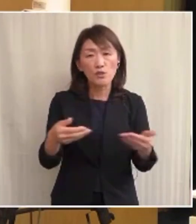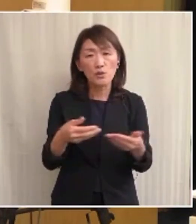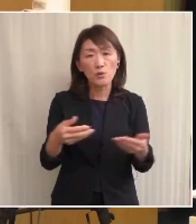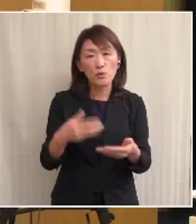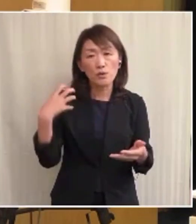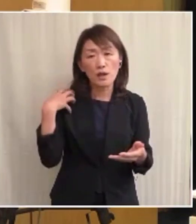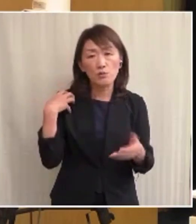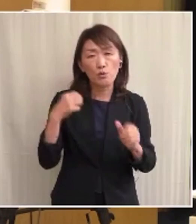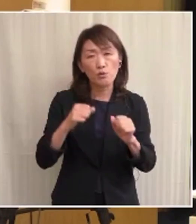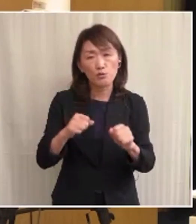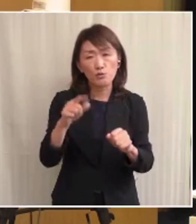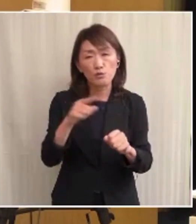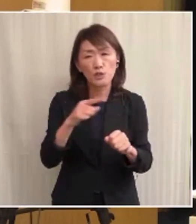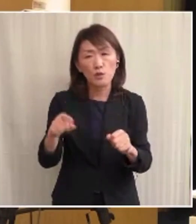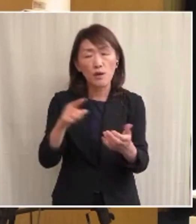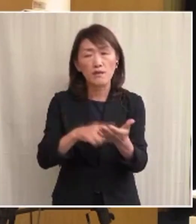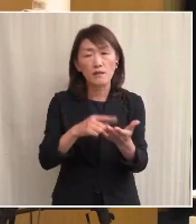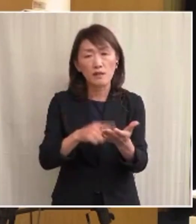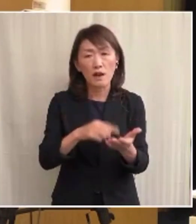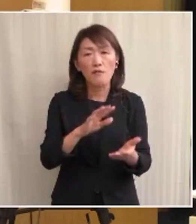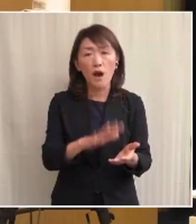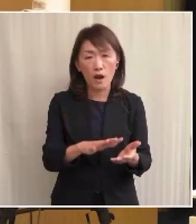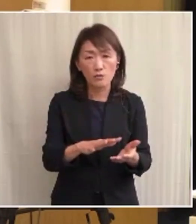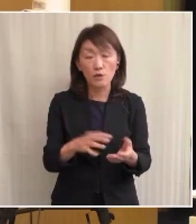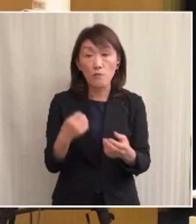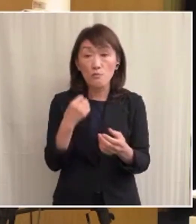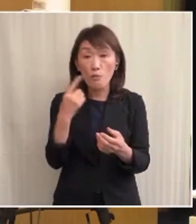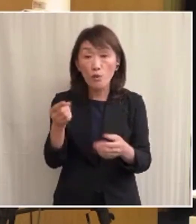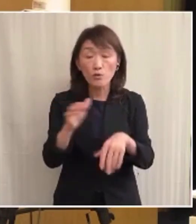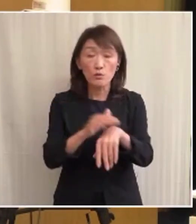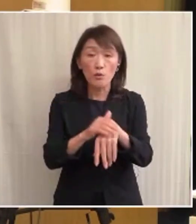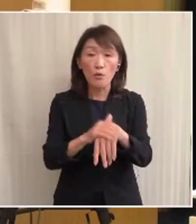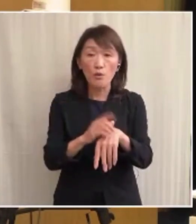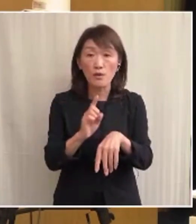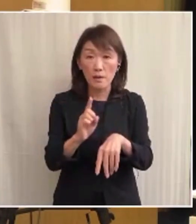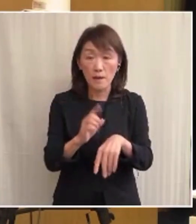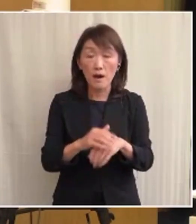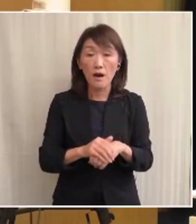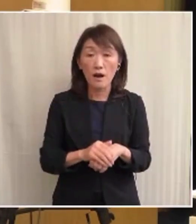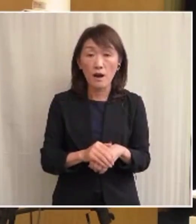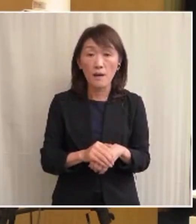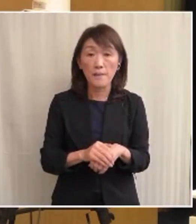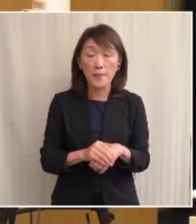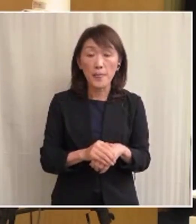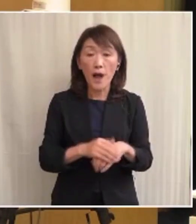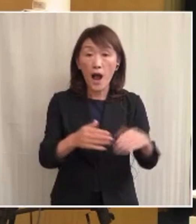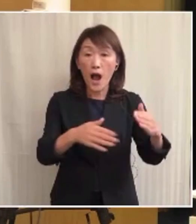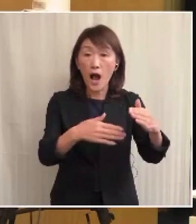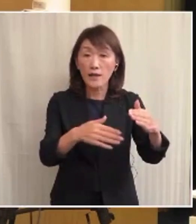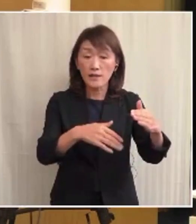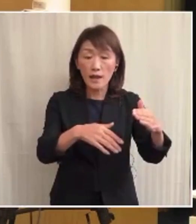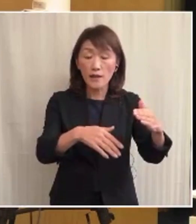ける方が少ないということもあるので、もう一つの方法としましては空いている定員のところに